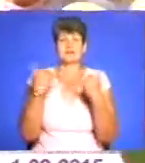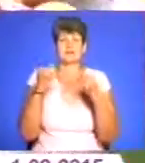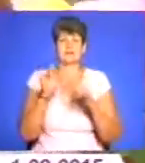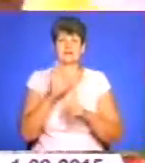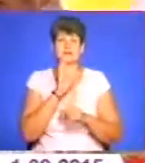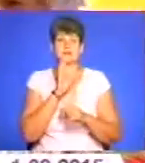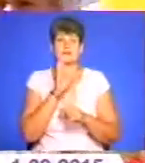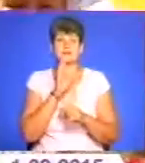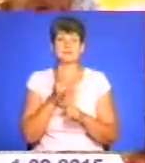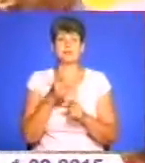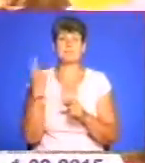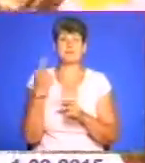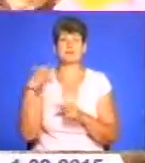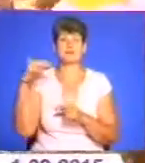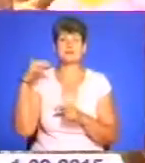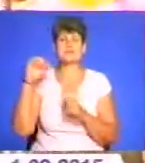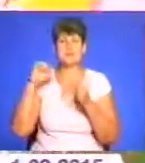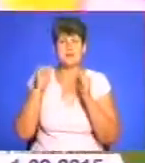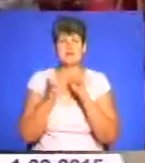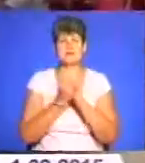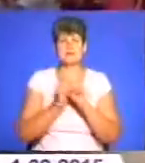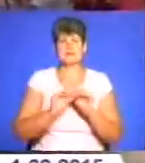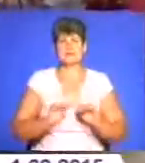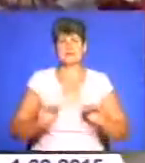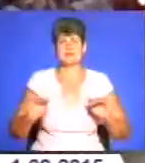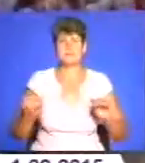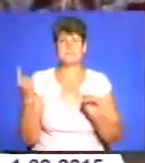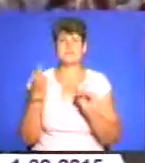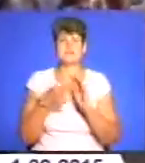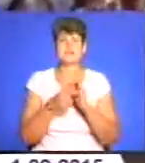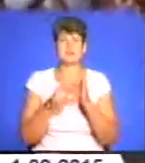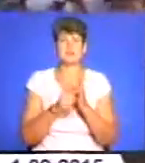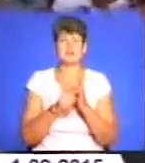як і увесь перший дзвоник, запам'ятається найменшим школярикам, першокласникам на усе життя.